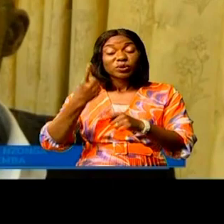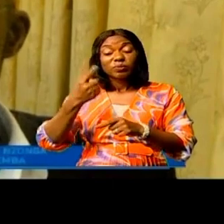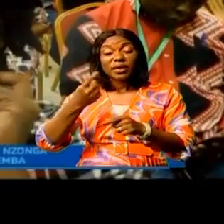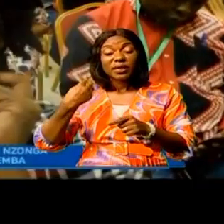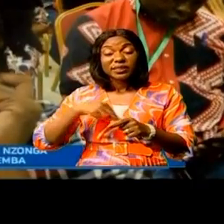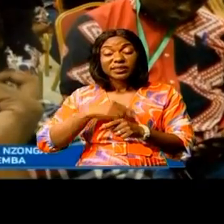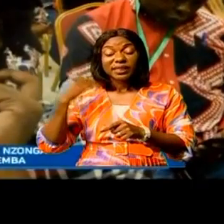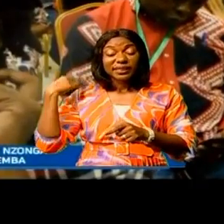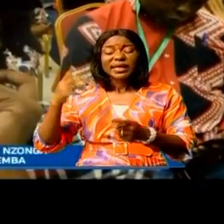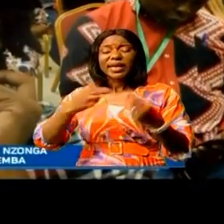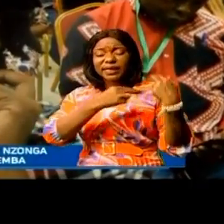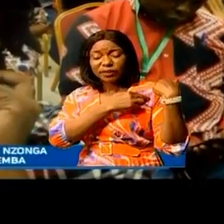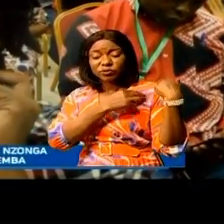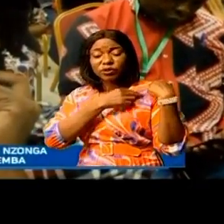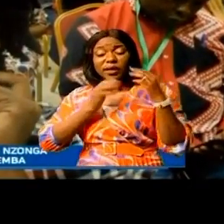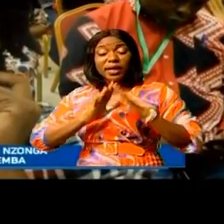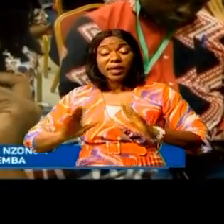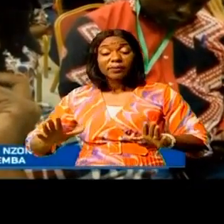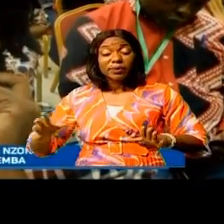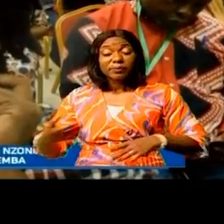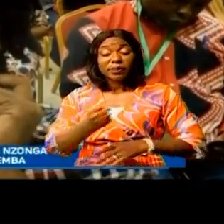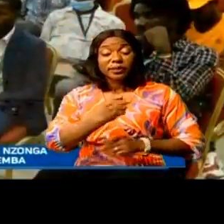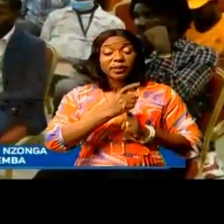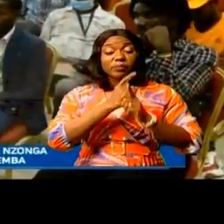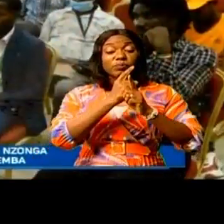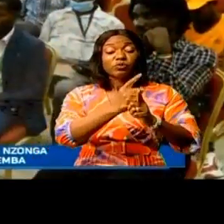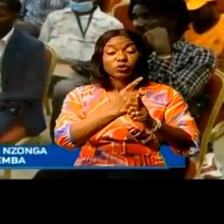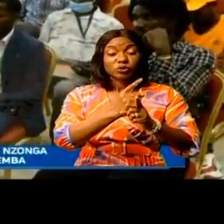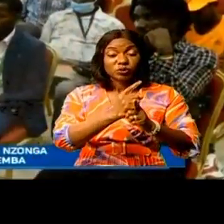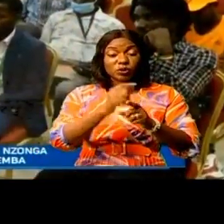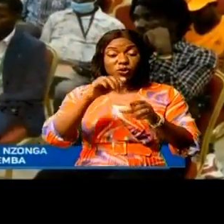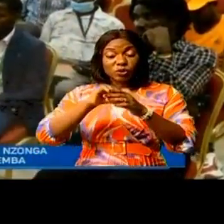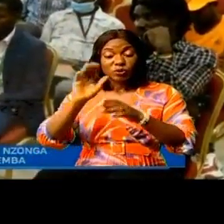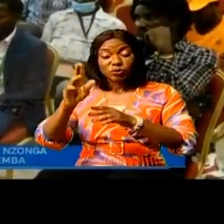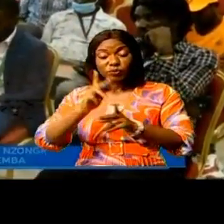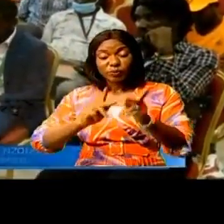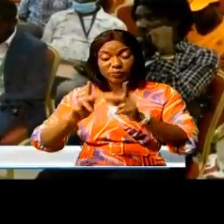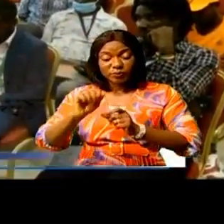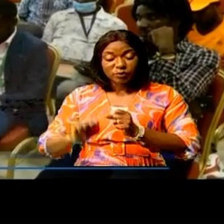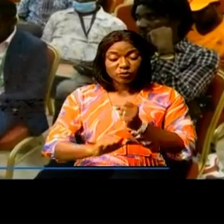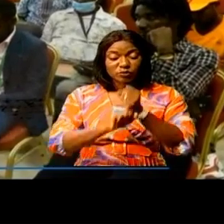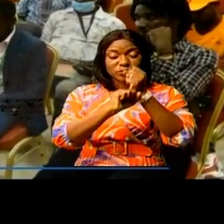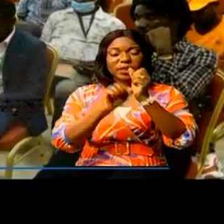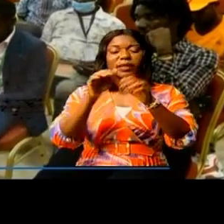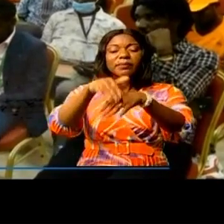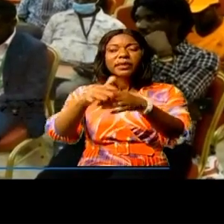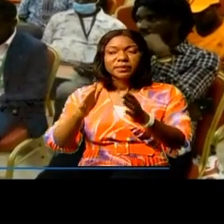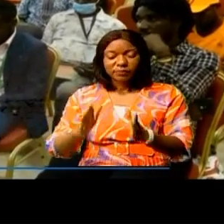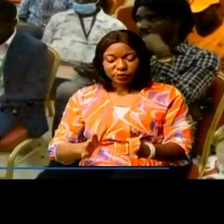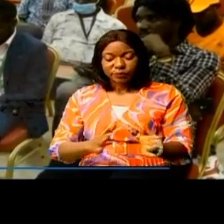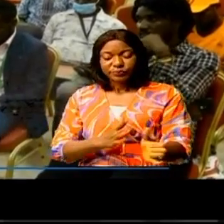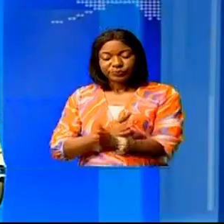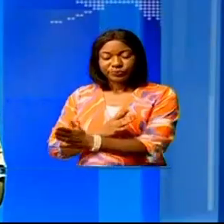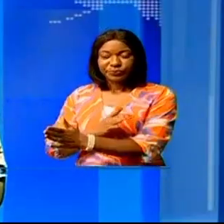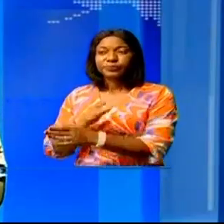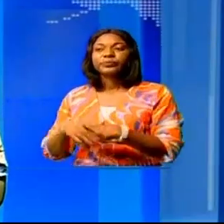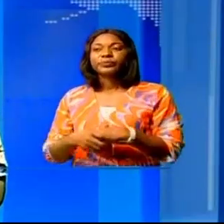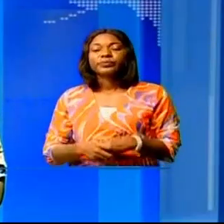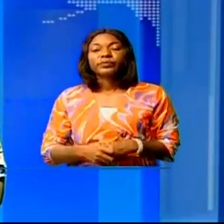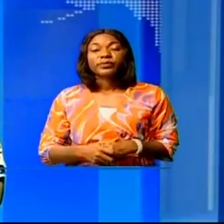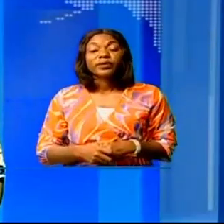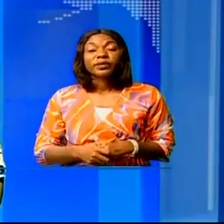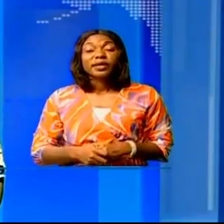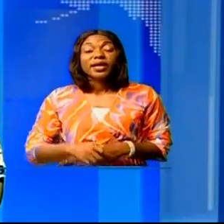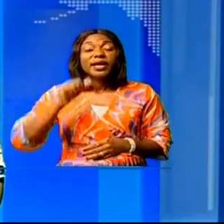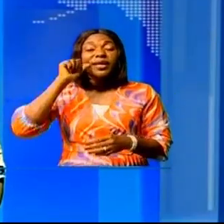État responsable capable d'assurer la protection à son peuple, soutiennent les participants. Les